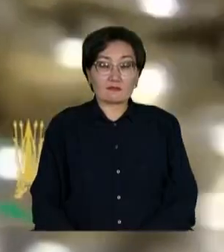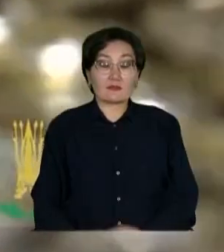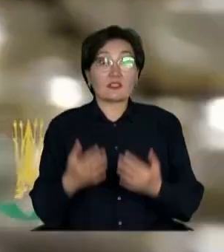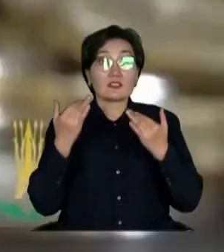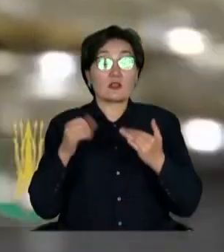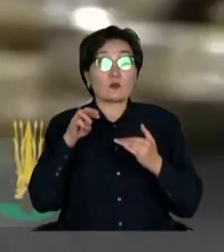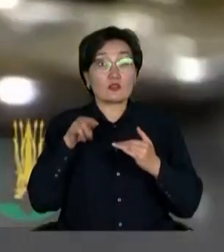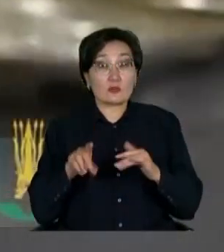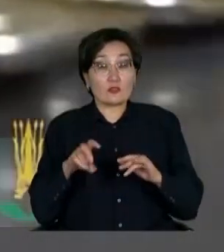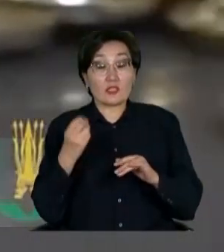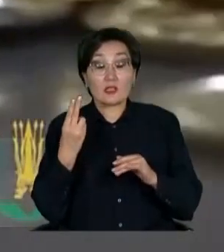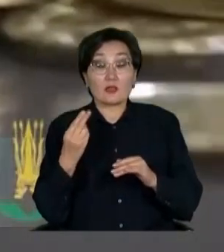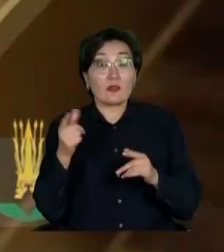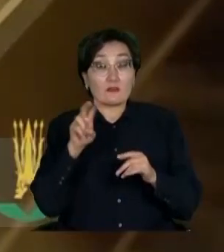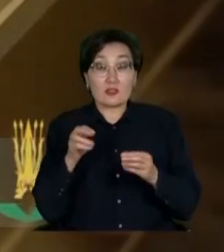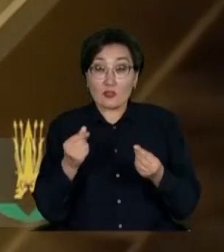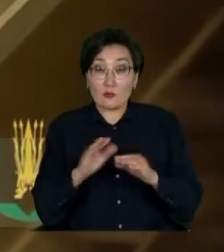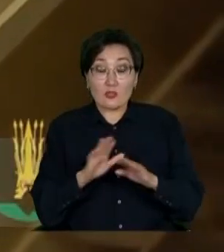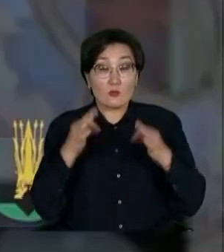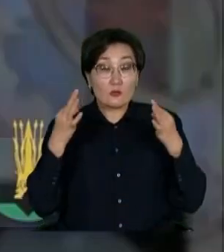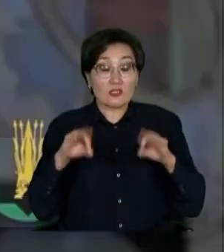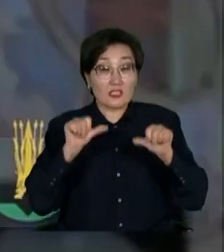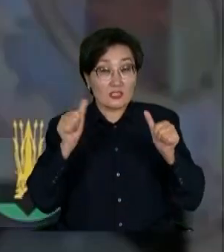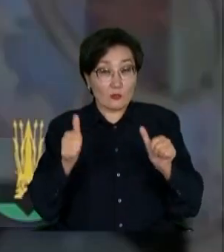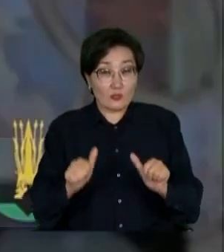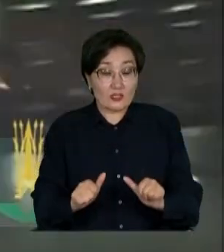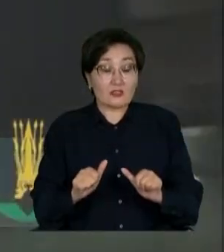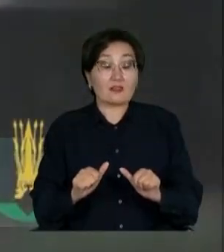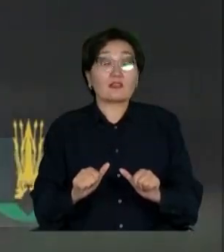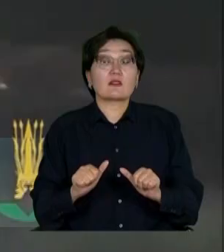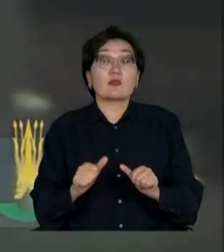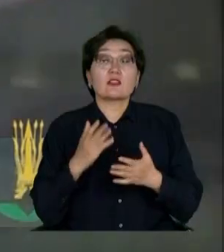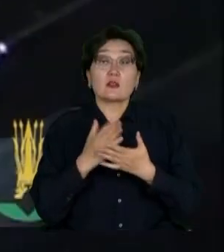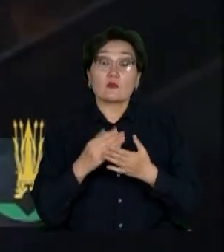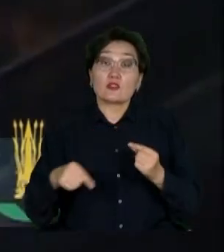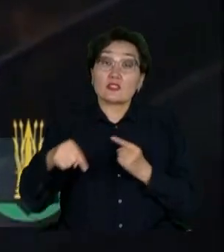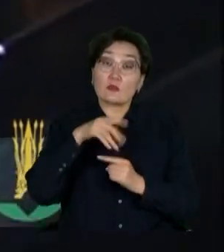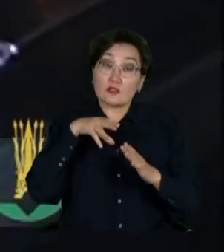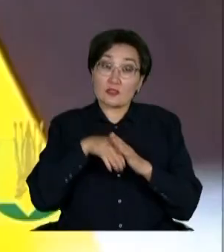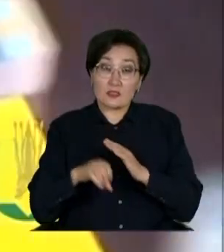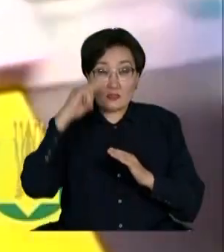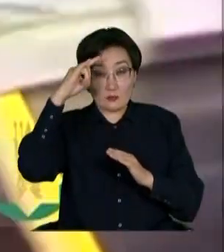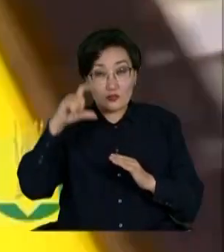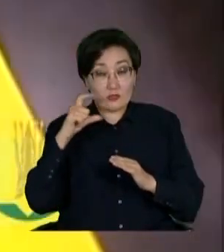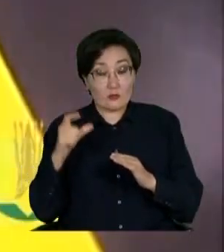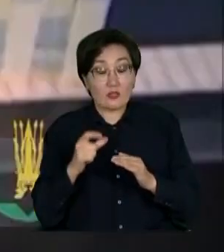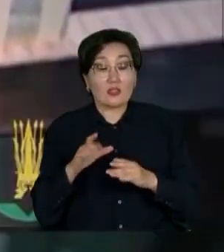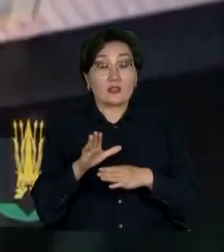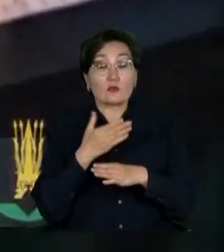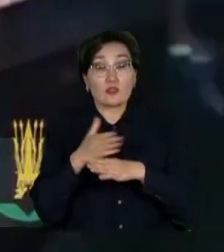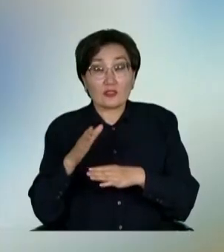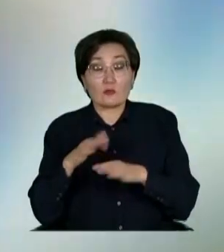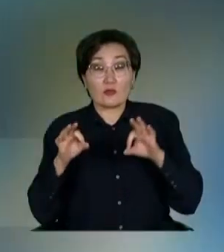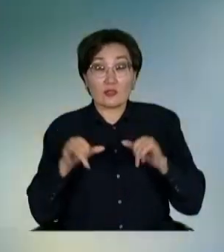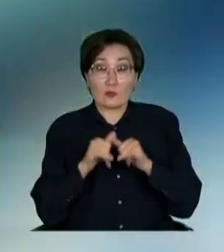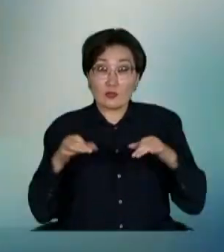Қазір теңге тек ұлттық валюта ғана емес, тәуелсіздігіміздің символы ретінде танылып отыр. Оның айналымға енуі ел экономикасының жеке дара дамуына жол